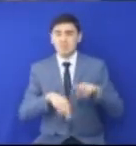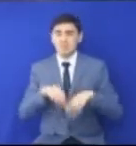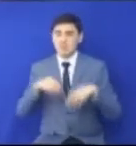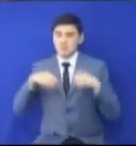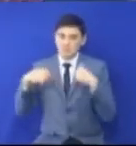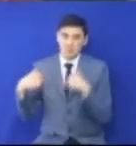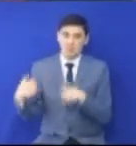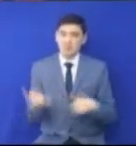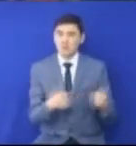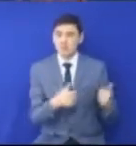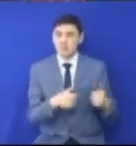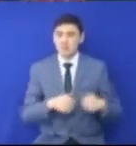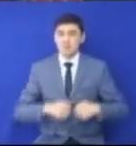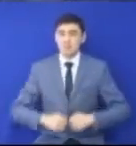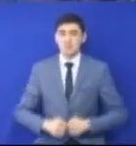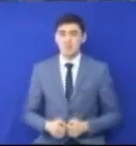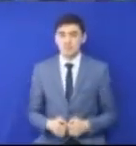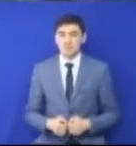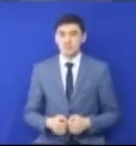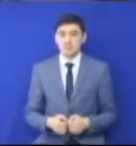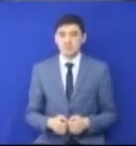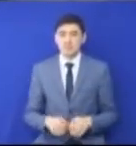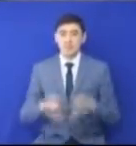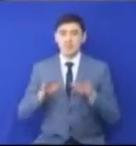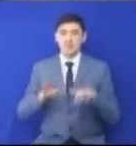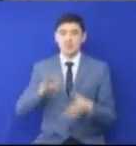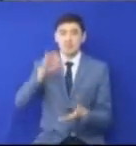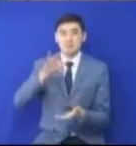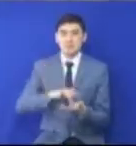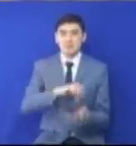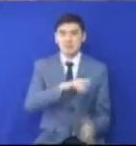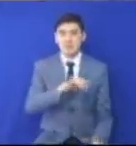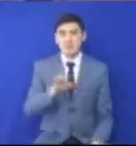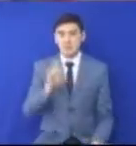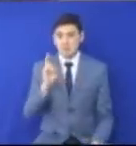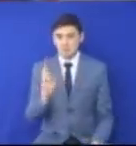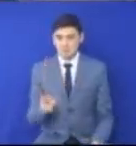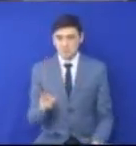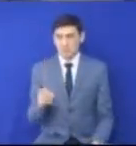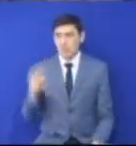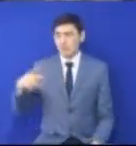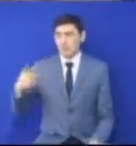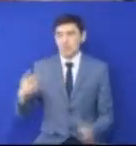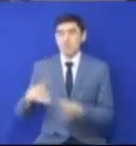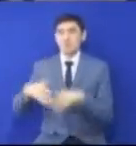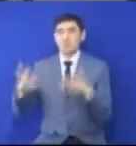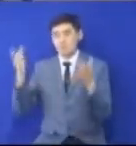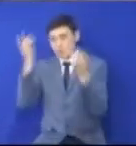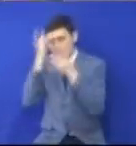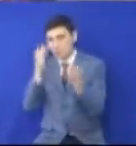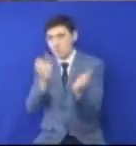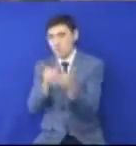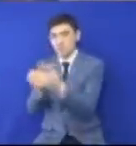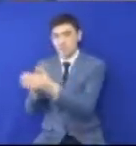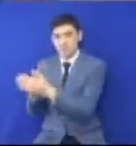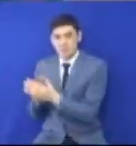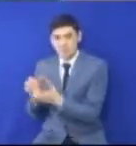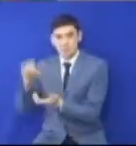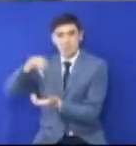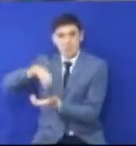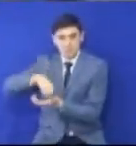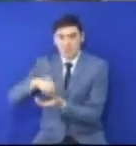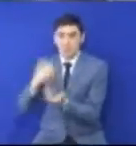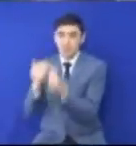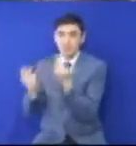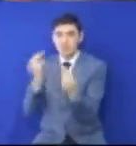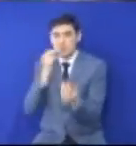татулықтың, бірліктің, жақсылықтың күндері. Орталық саябақтағы мерекелік шараға қаламыздағы 20-дан астам ұлттық орталықтар қатысты. Олар түрлі тағам